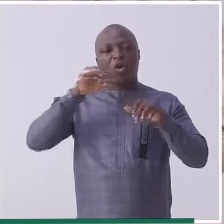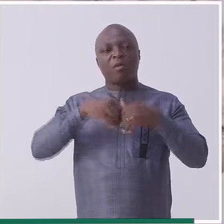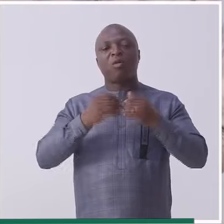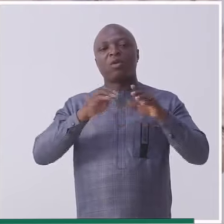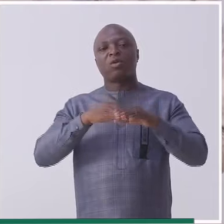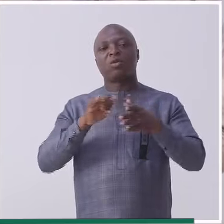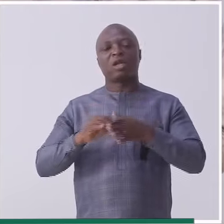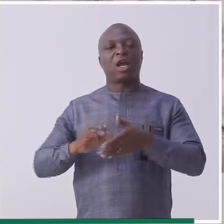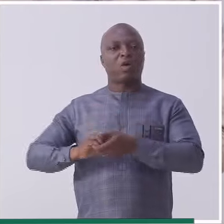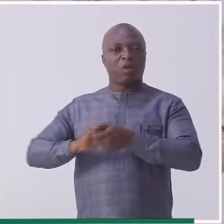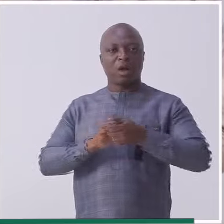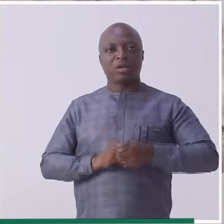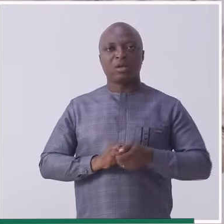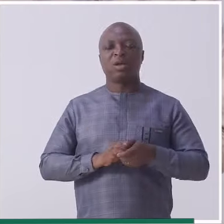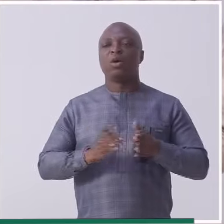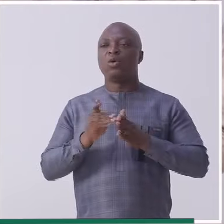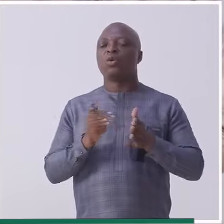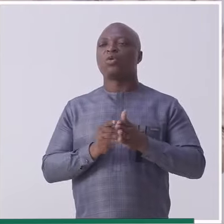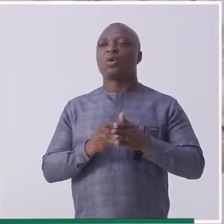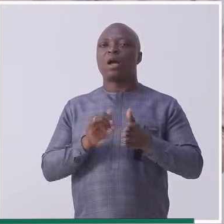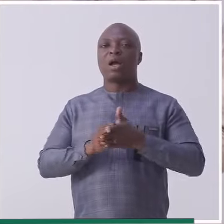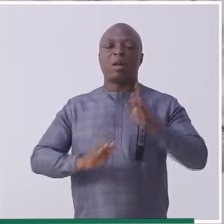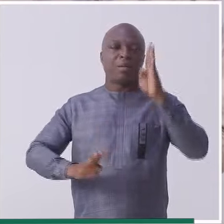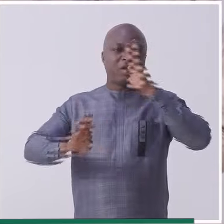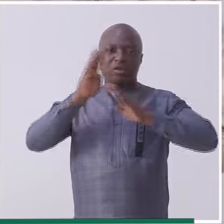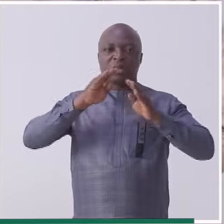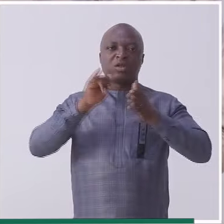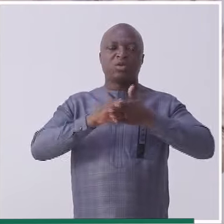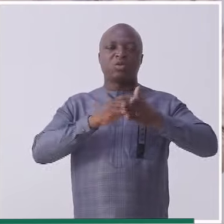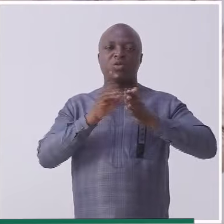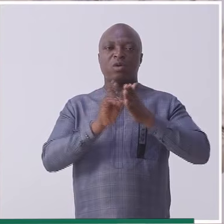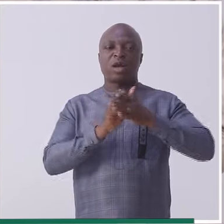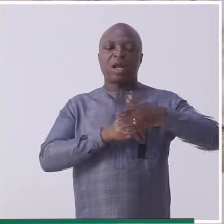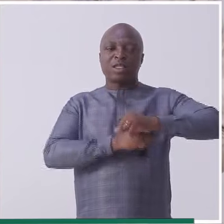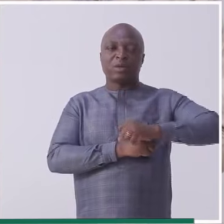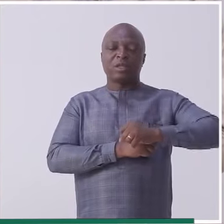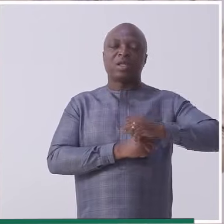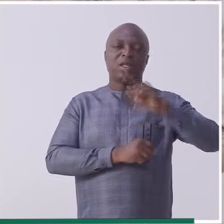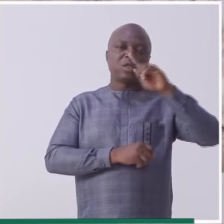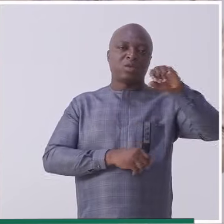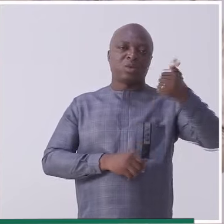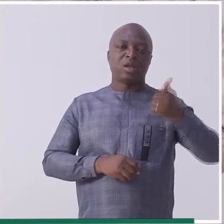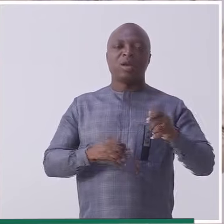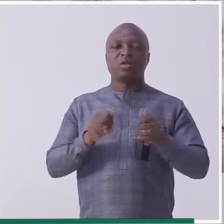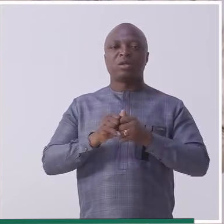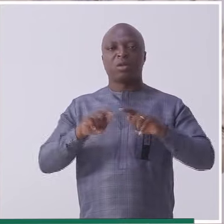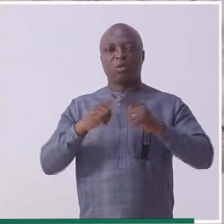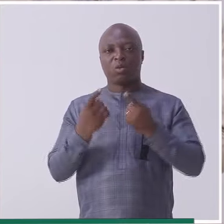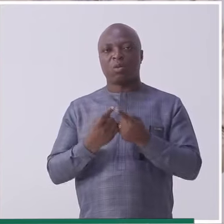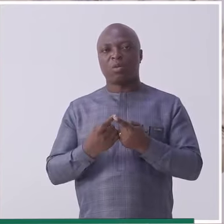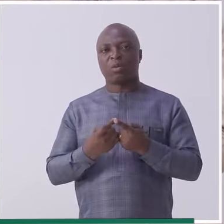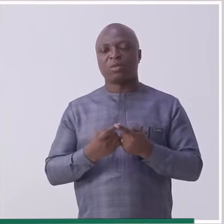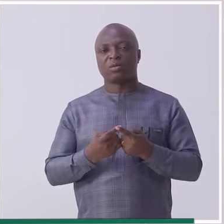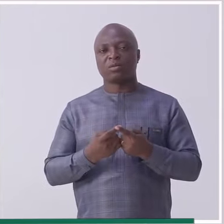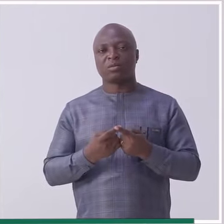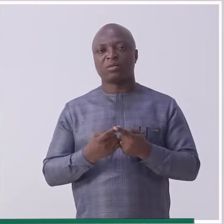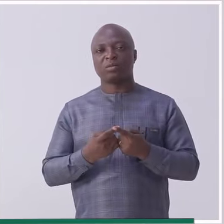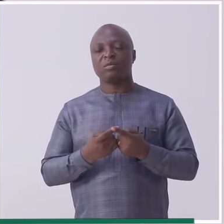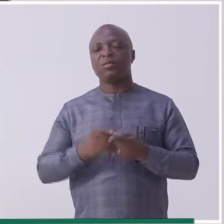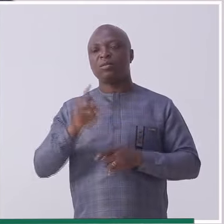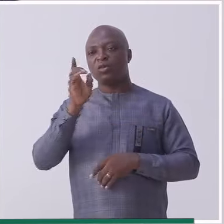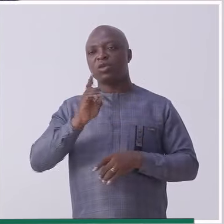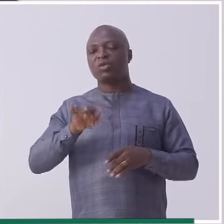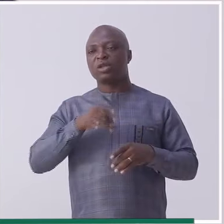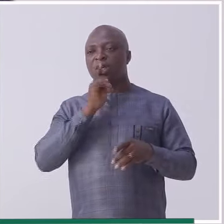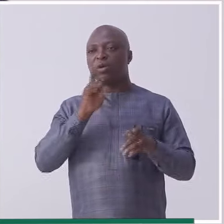en cohérence le droit à manifestation et le droit à la sécurité des uns et des autres et des manifestants et de leurs organisateurs. Donc,